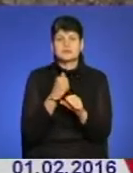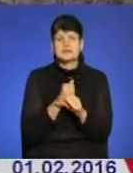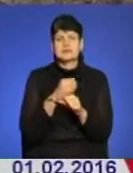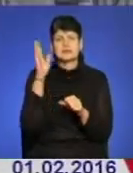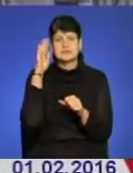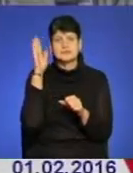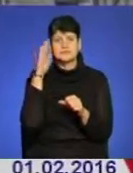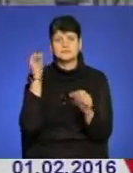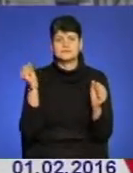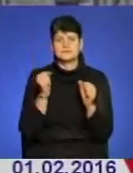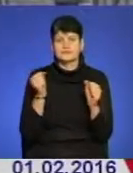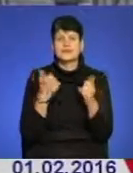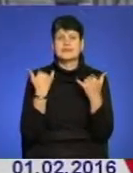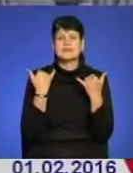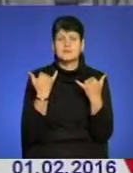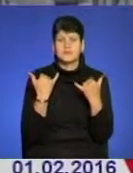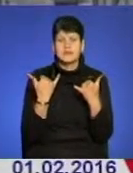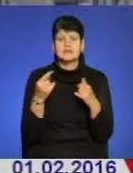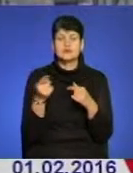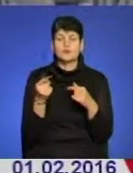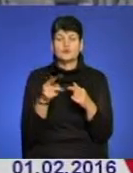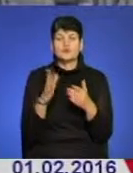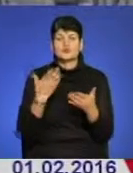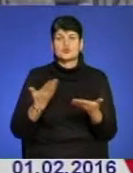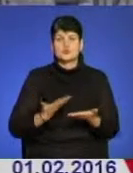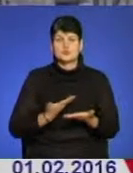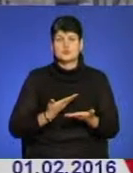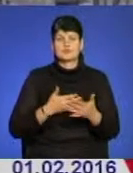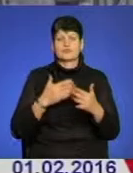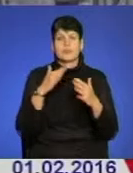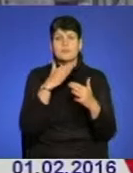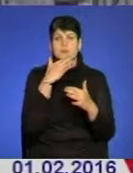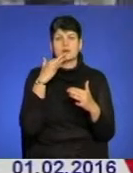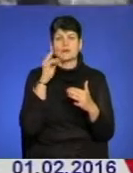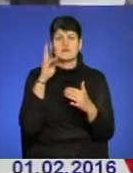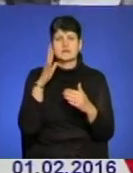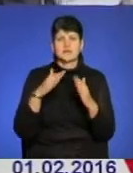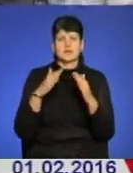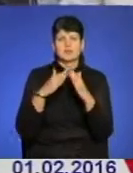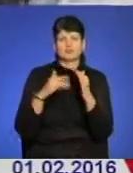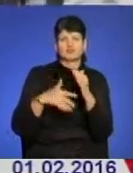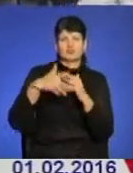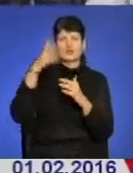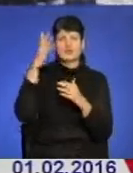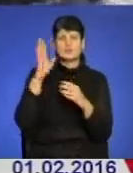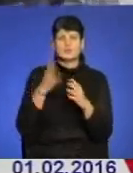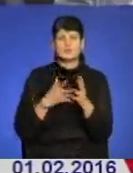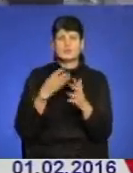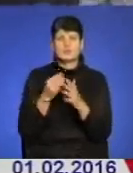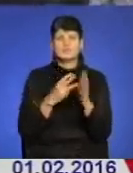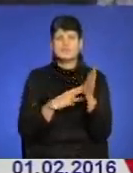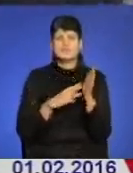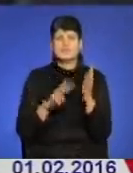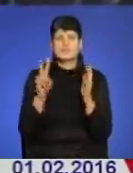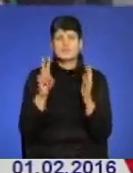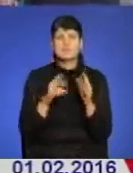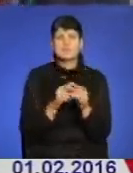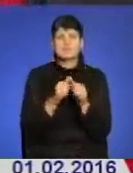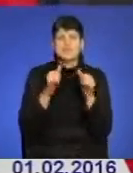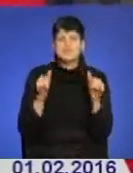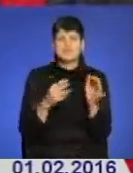та водовідведення. Відтак тернополяни, що мешкають у багатоквартирних будинках, сплачуватимуть на 72 копійки за кубометр холодної